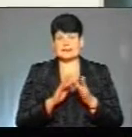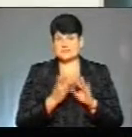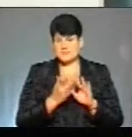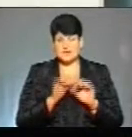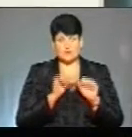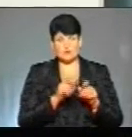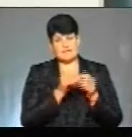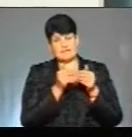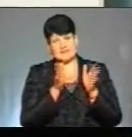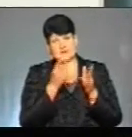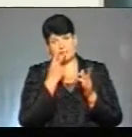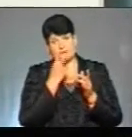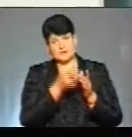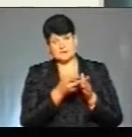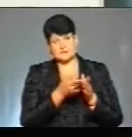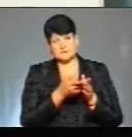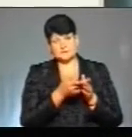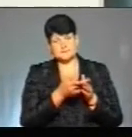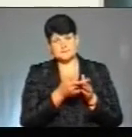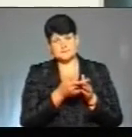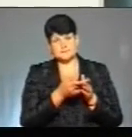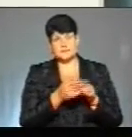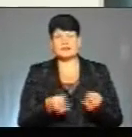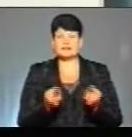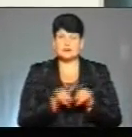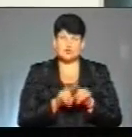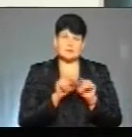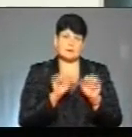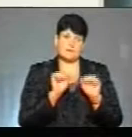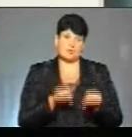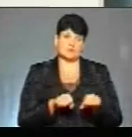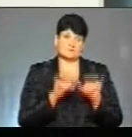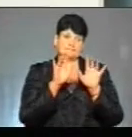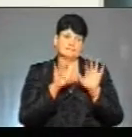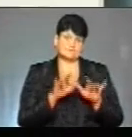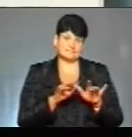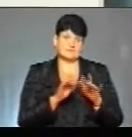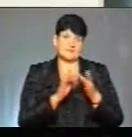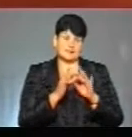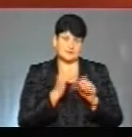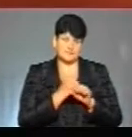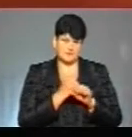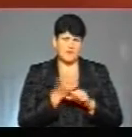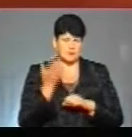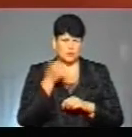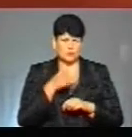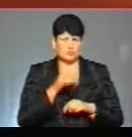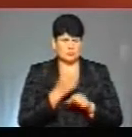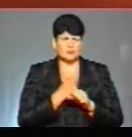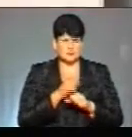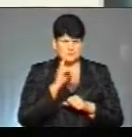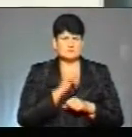їх можна буде відкрити і також з ними працювати. Тим більше, минулого року так і працювали? Тобто, чи